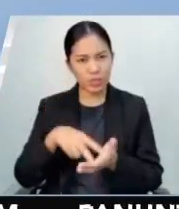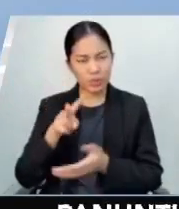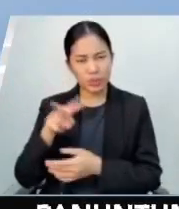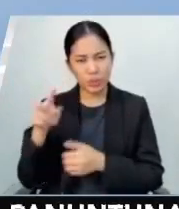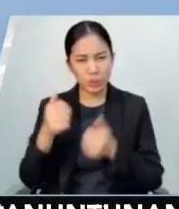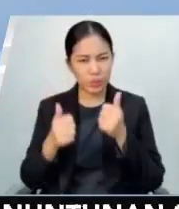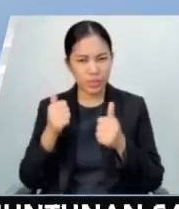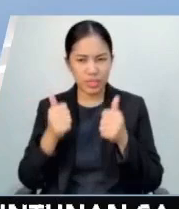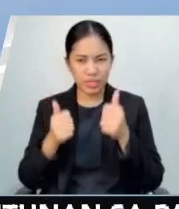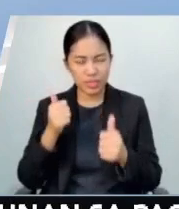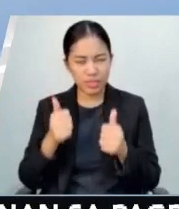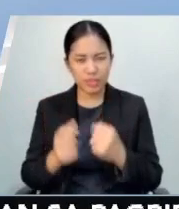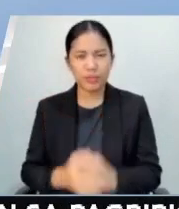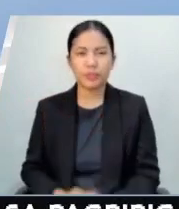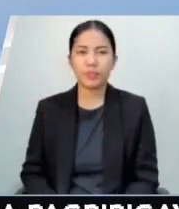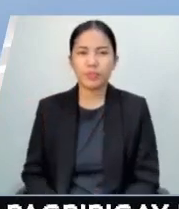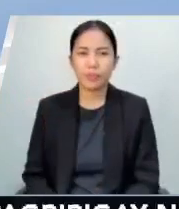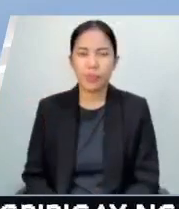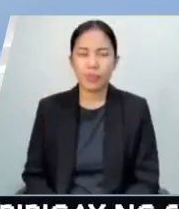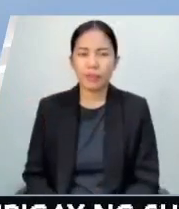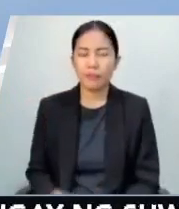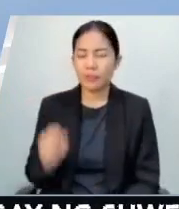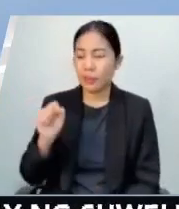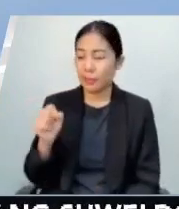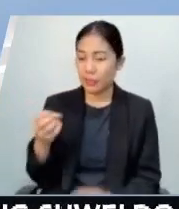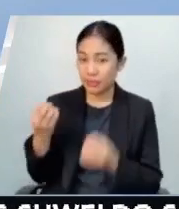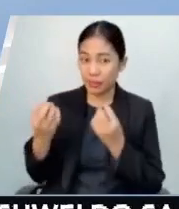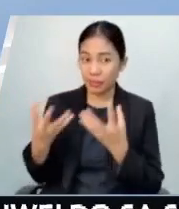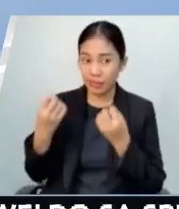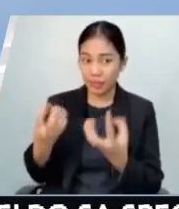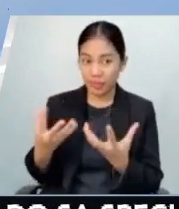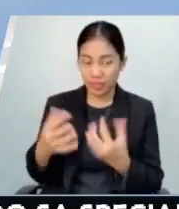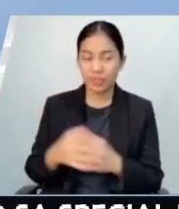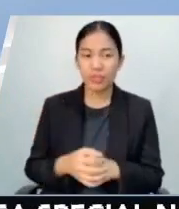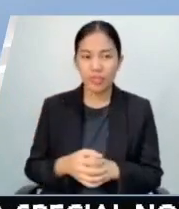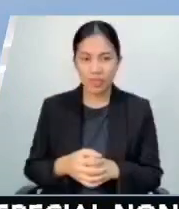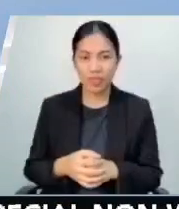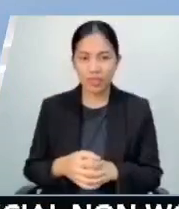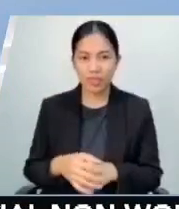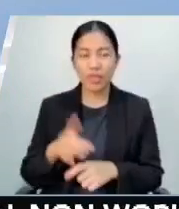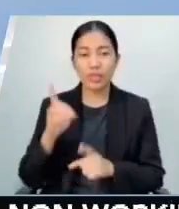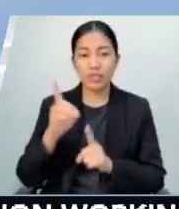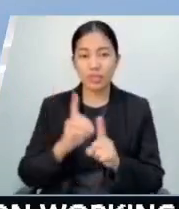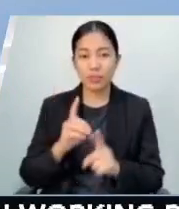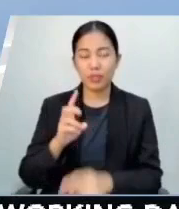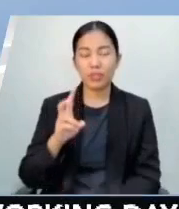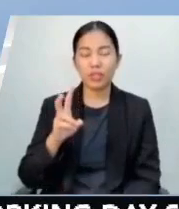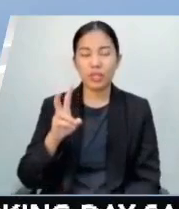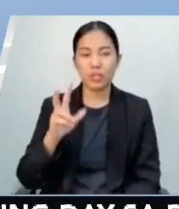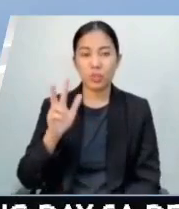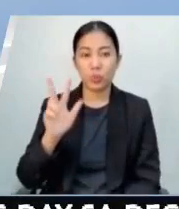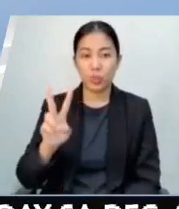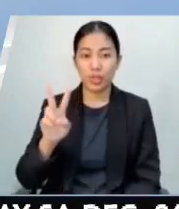yung peak yung sinasabi mo, ang kasi ang laging sinasabi natin sa PTEX ay